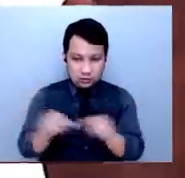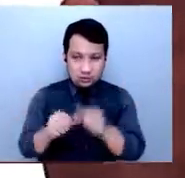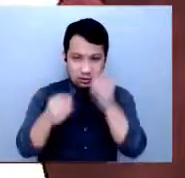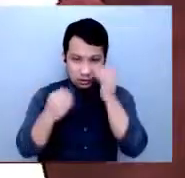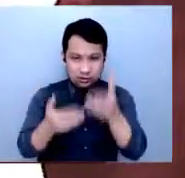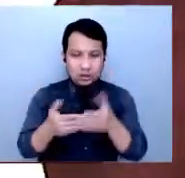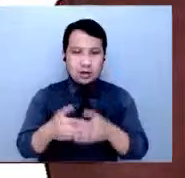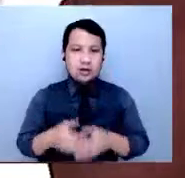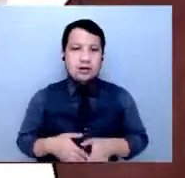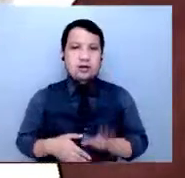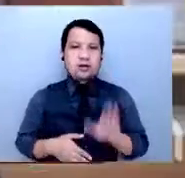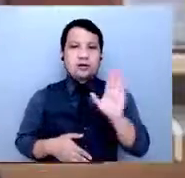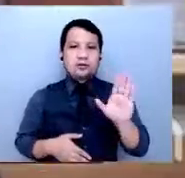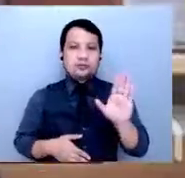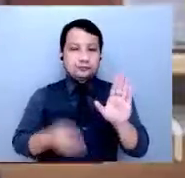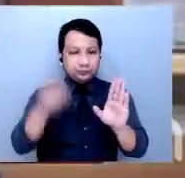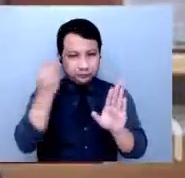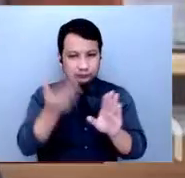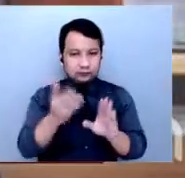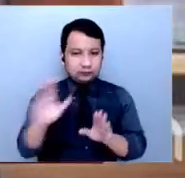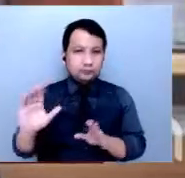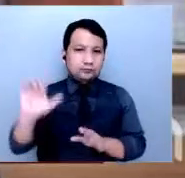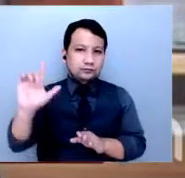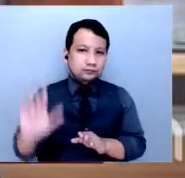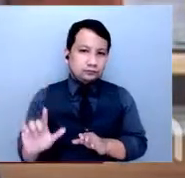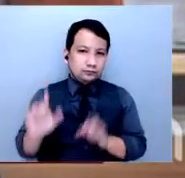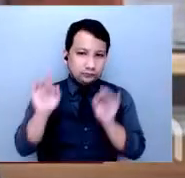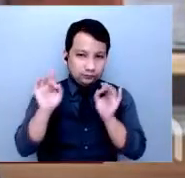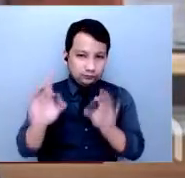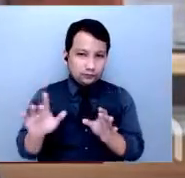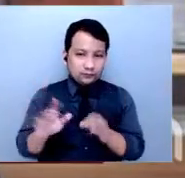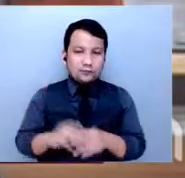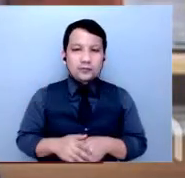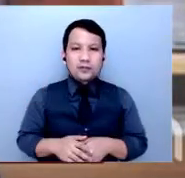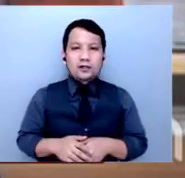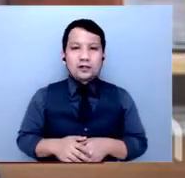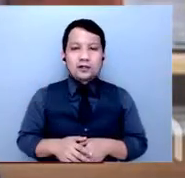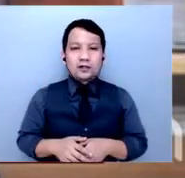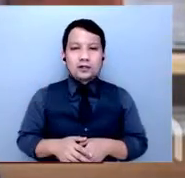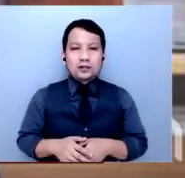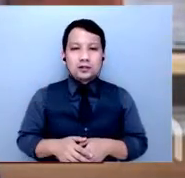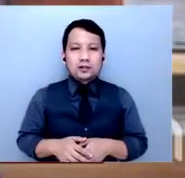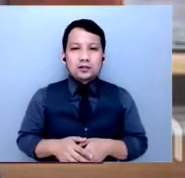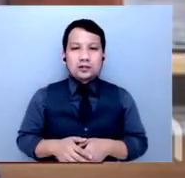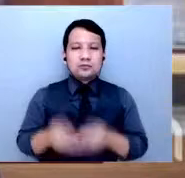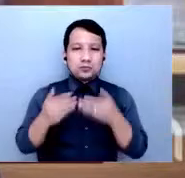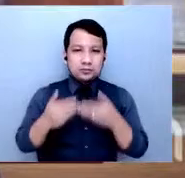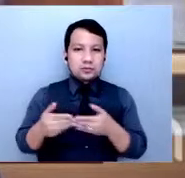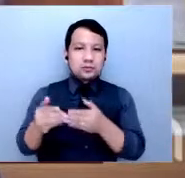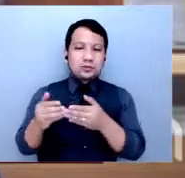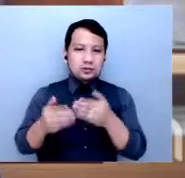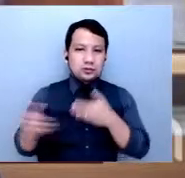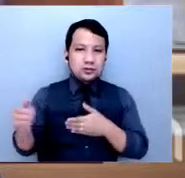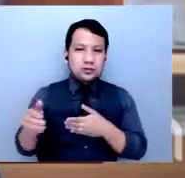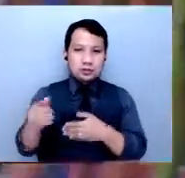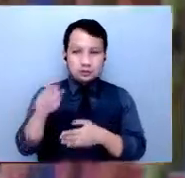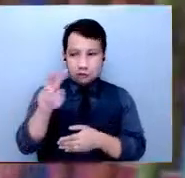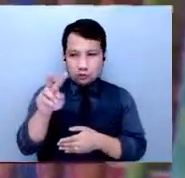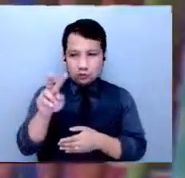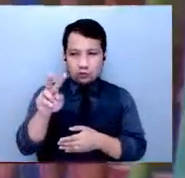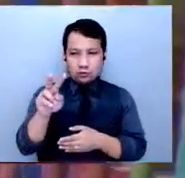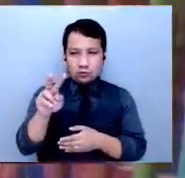ang iyong low risk case classification, masustain mo for